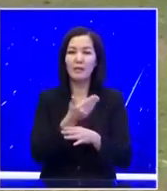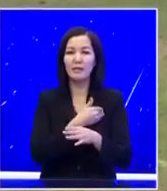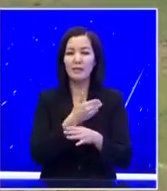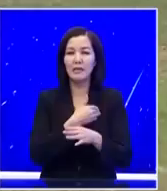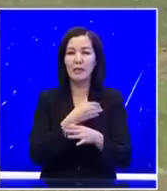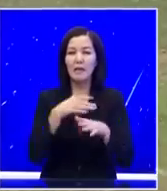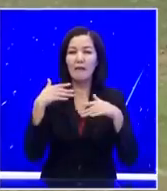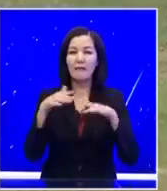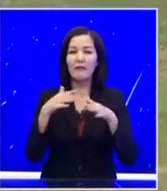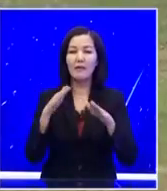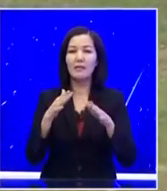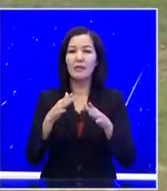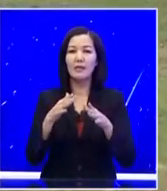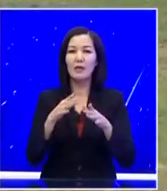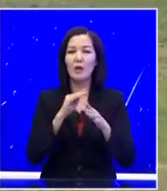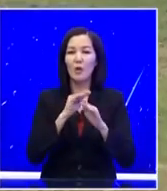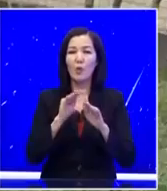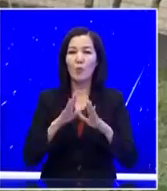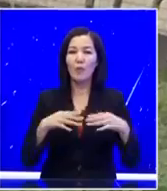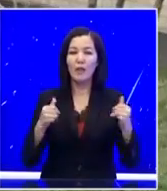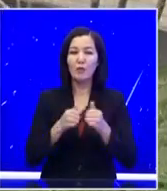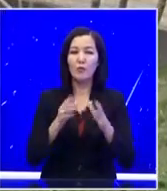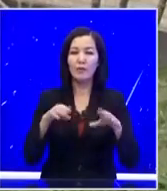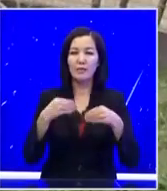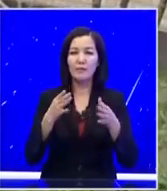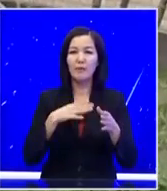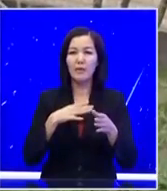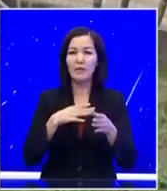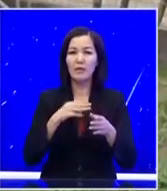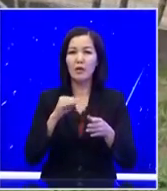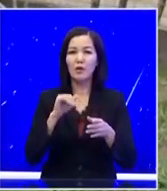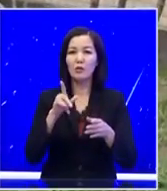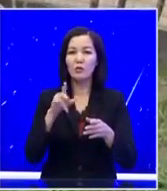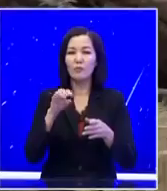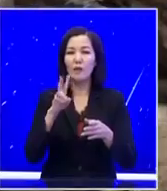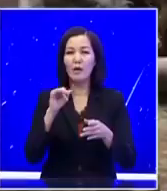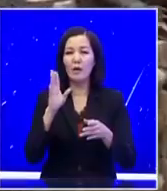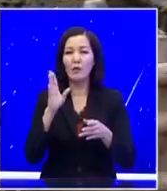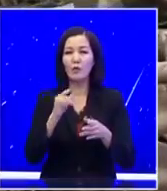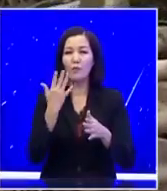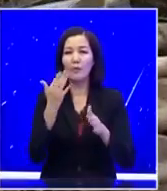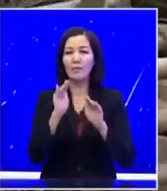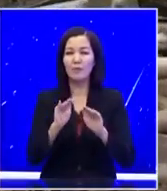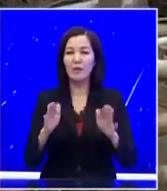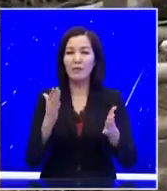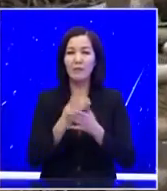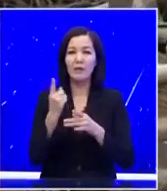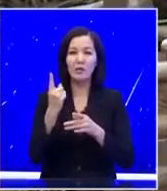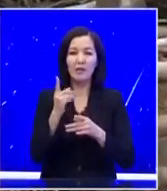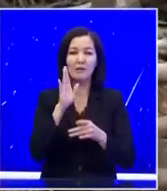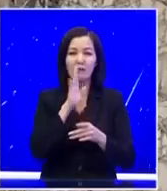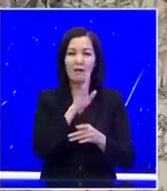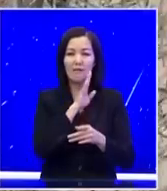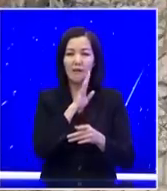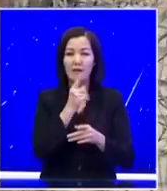жолы тіккендерін алдымен көп балалы отбастарына берді. Бірі Жұмакүл Мұхамеджан қызы. Бес баласы бар жалғыз басты ана.